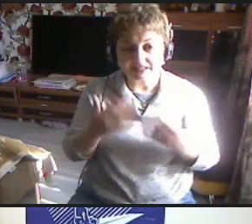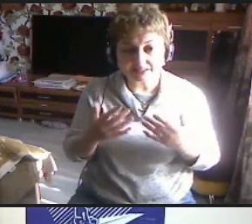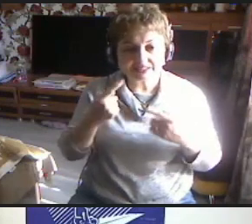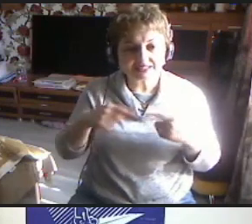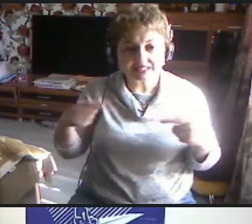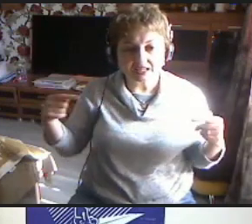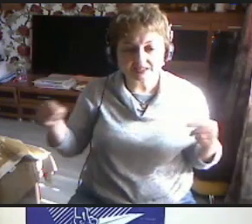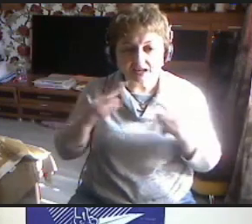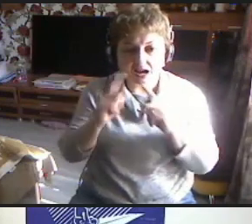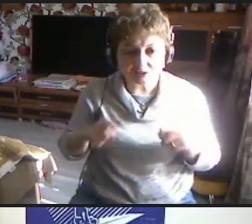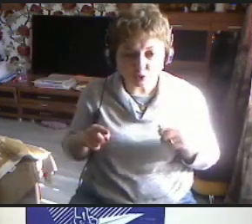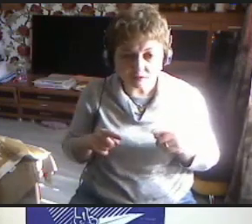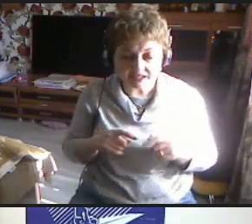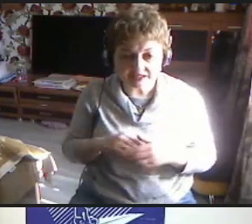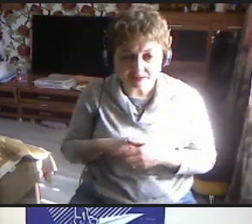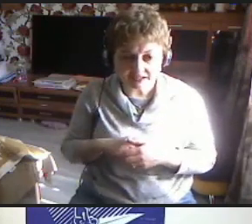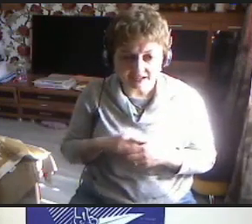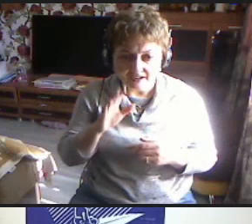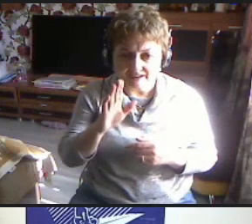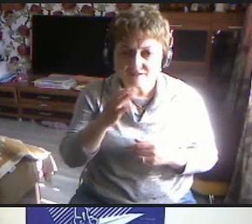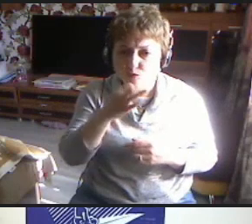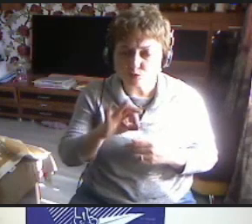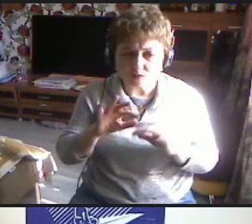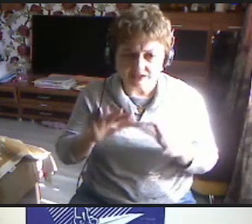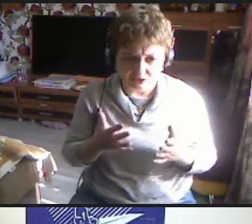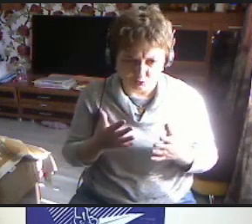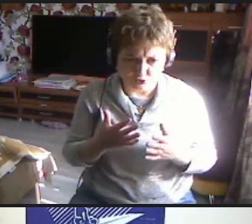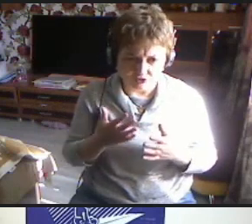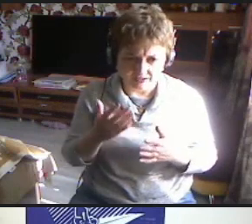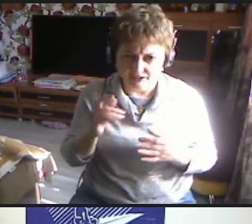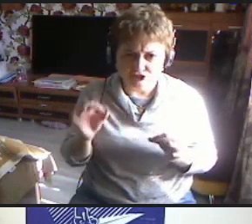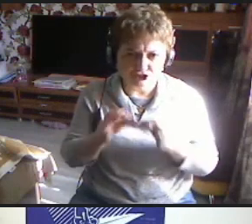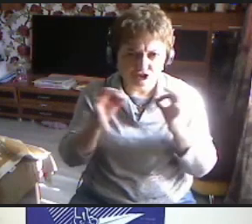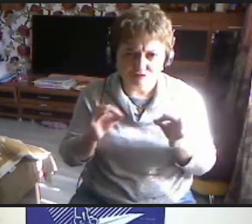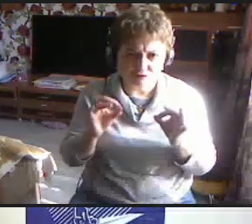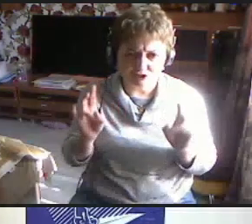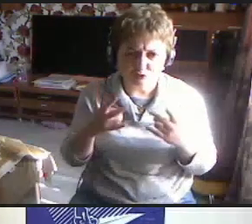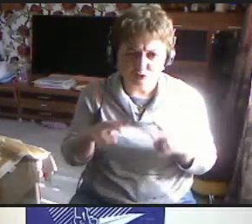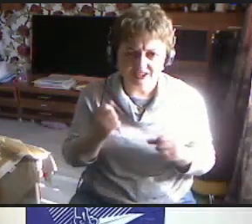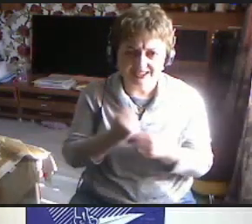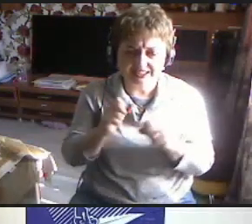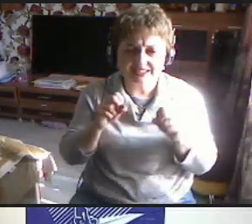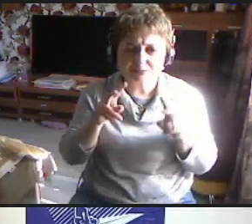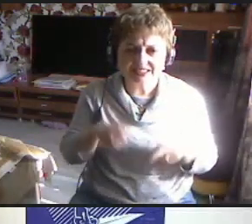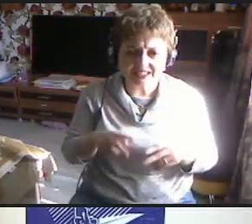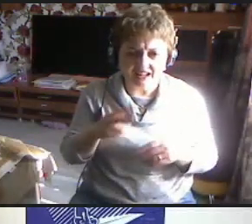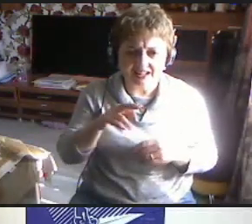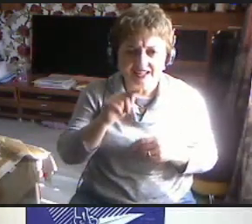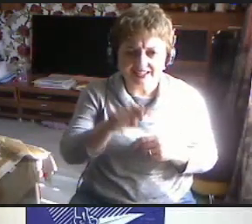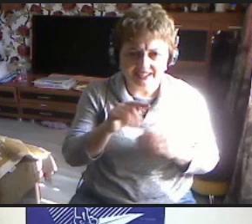особенностями. В любом случае, ничего не нужно делать специально для тех детей, которые